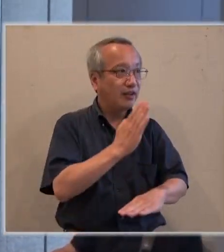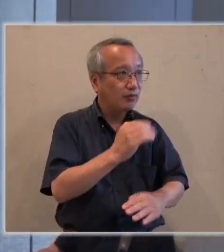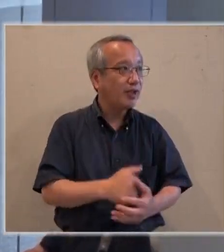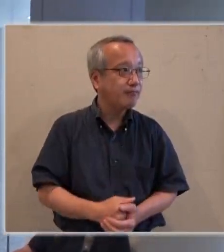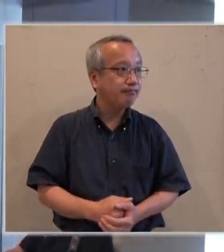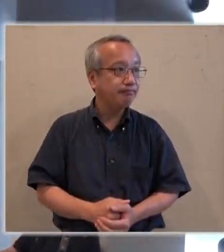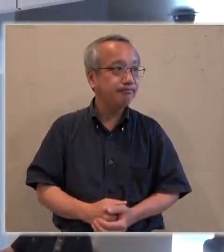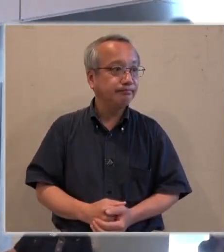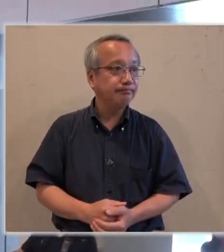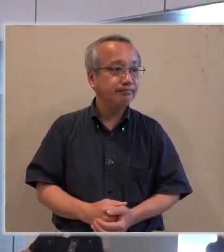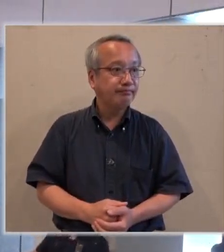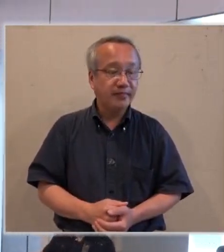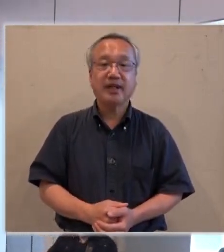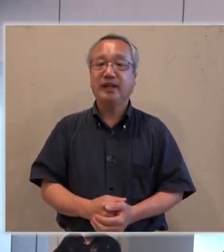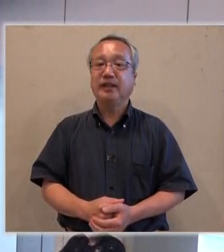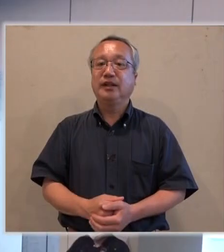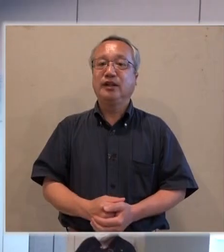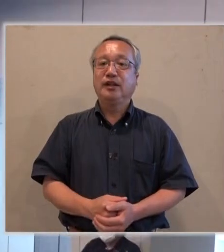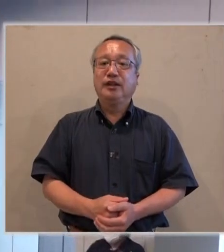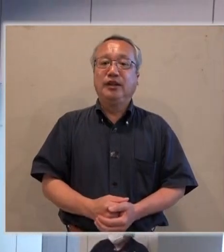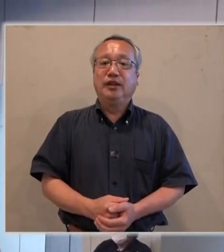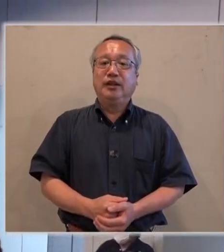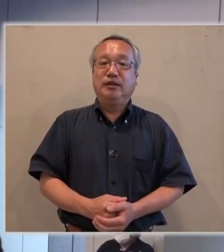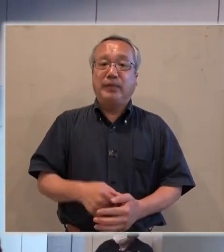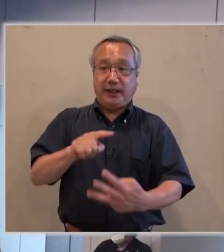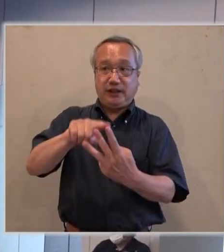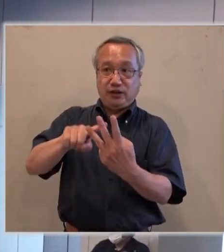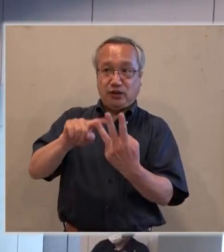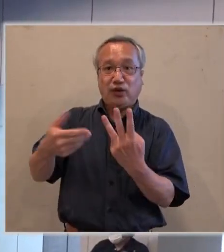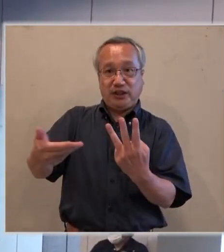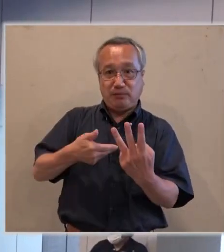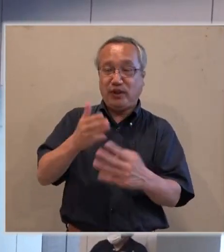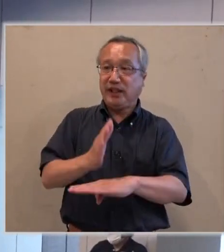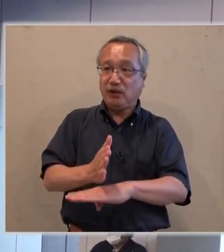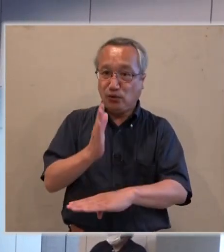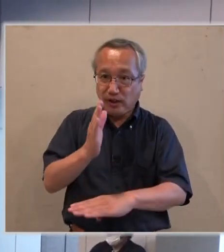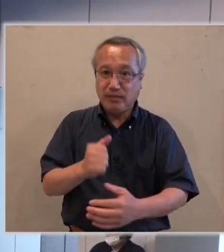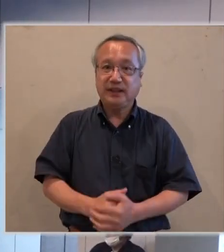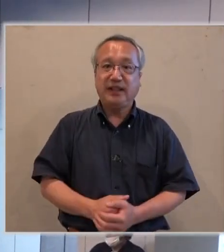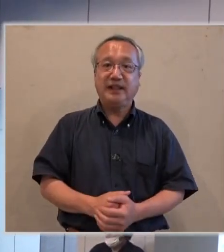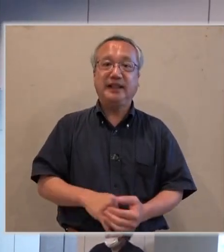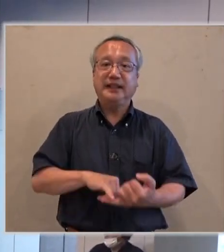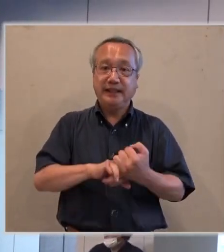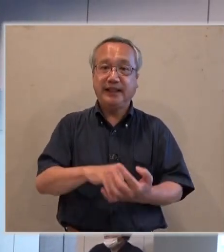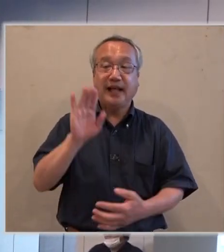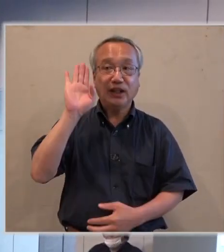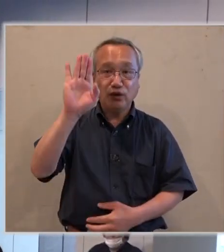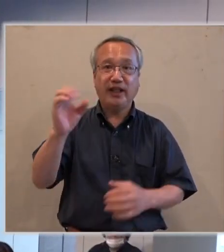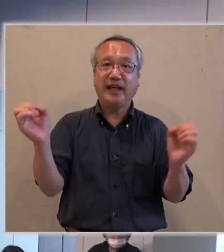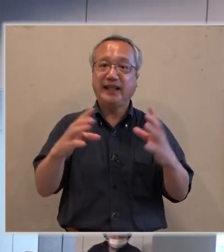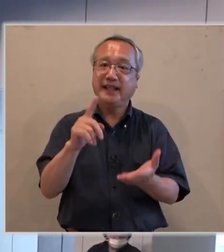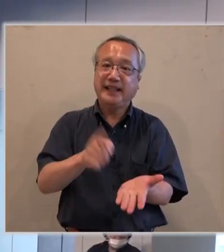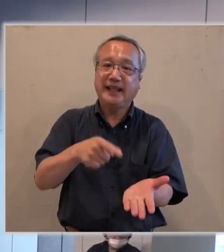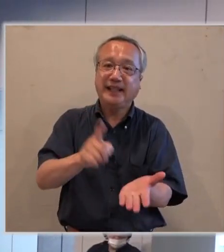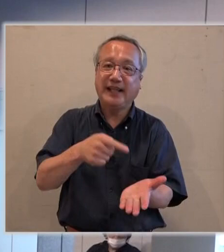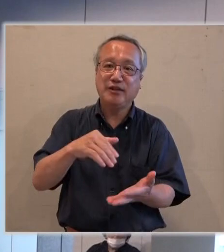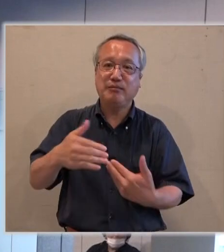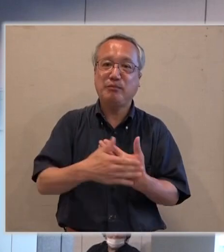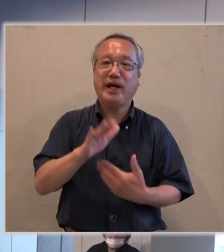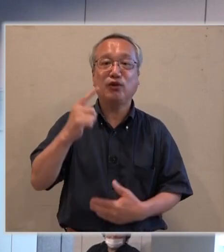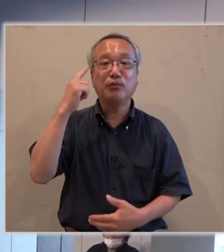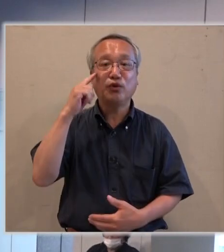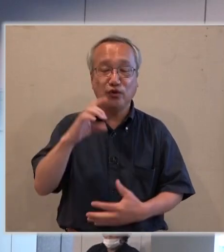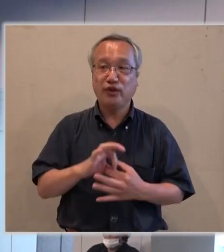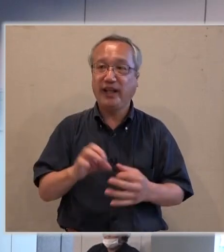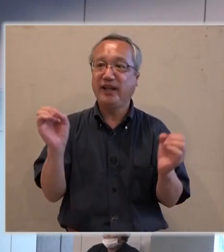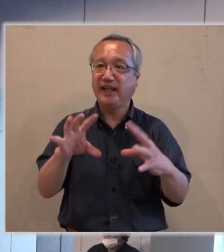かね。はい。そうしましたら、以上3つのご質問ありがとうございました。ぜひ後で話し足りない部分もあると思いますので、お